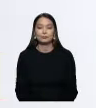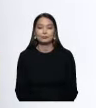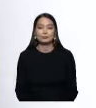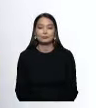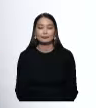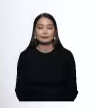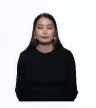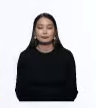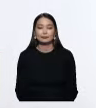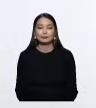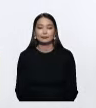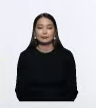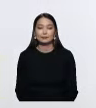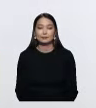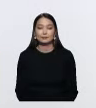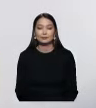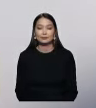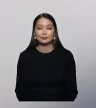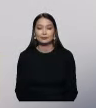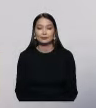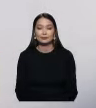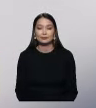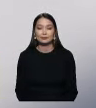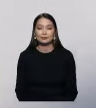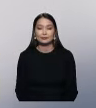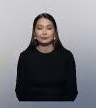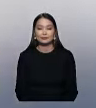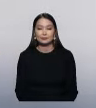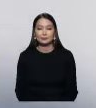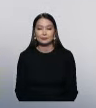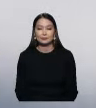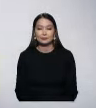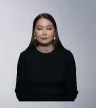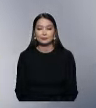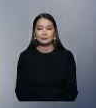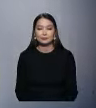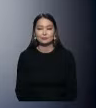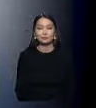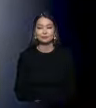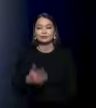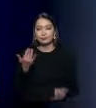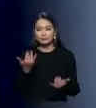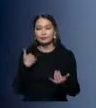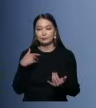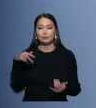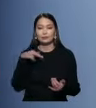Вот. Баню не видно. Вот теперь пошла к дому.